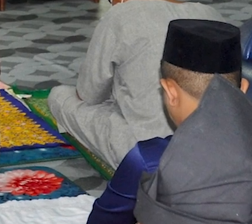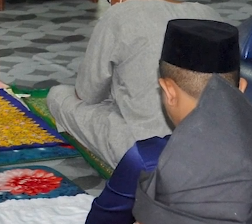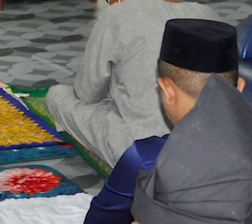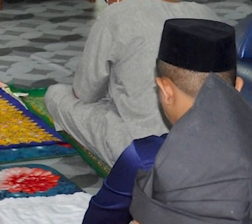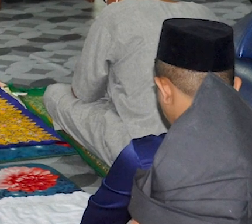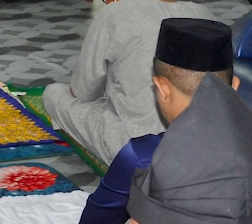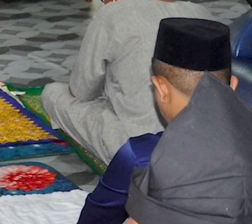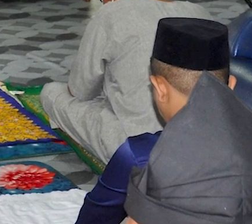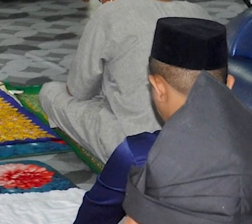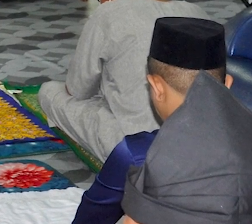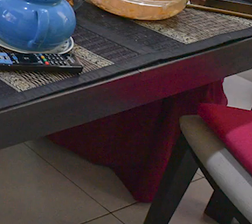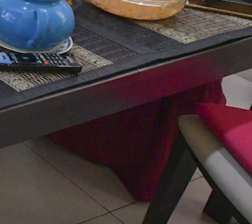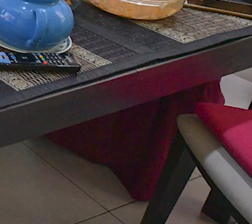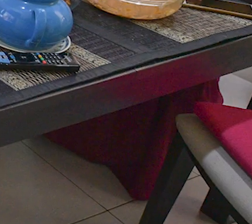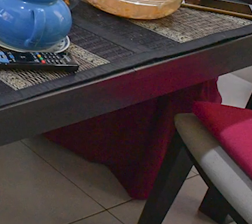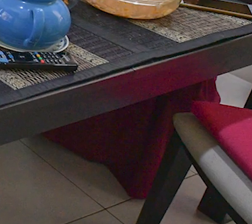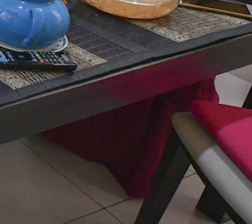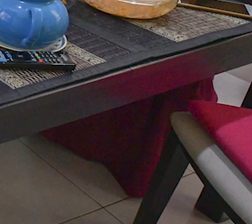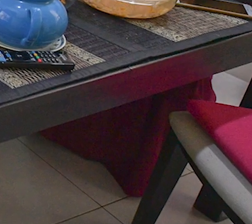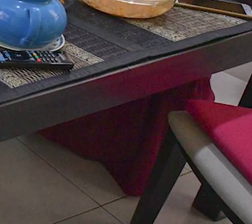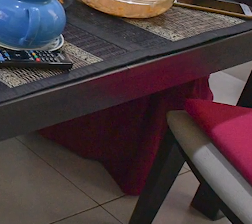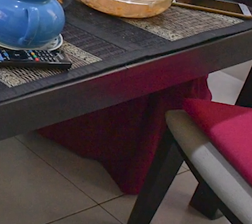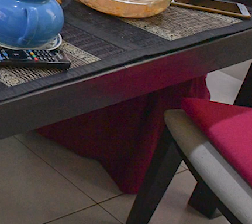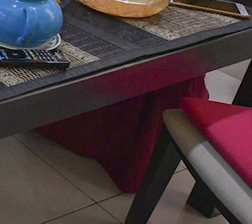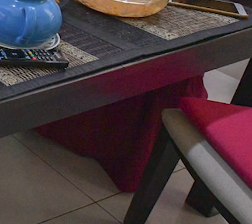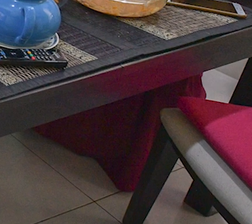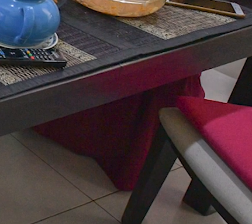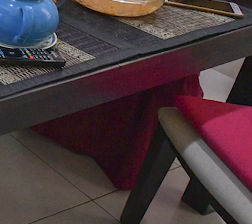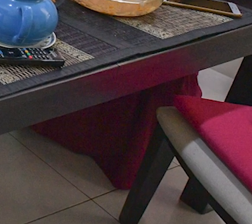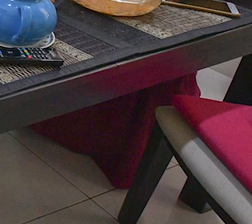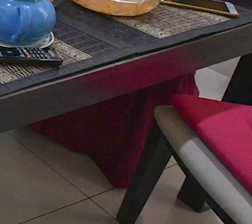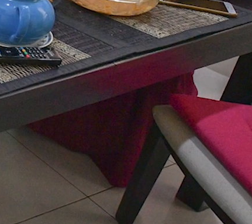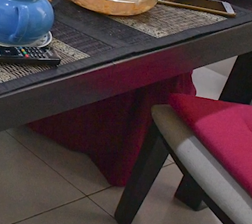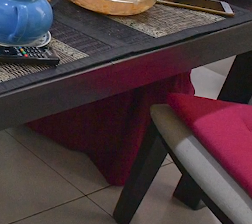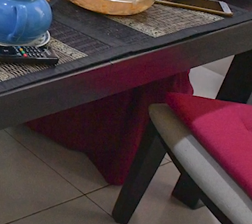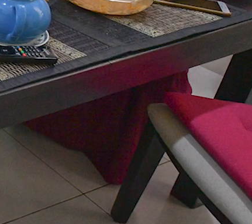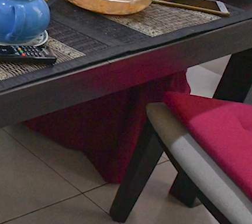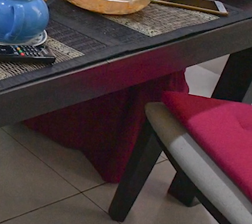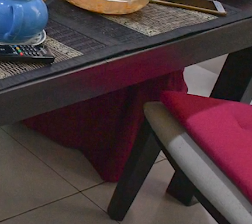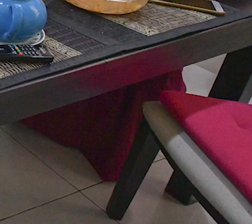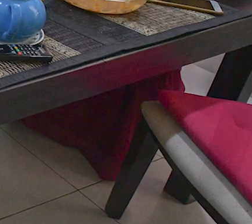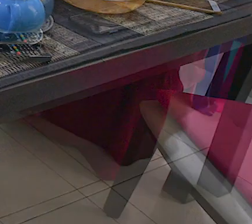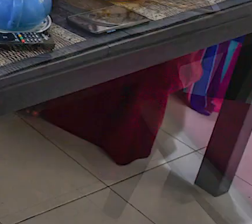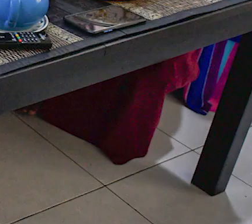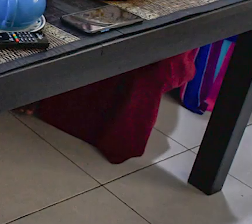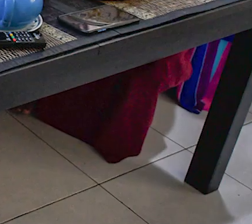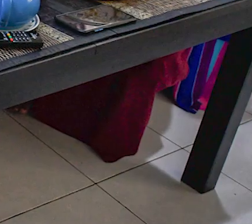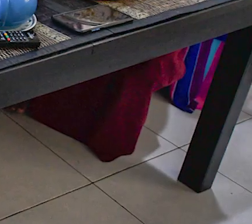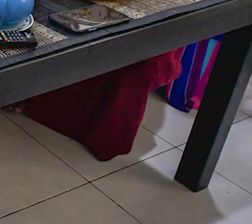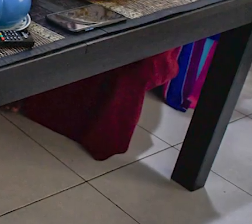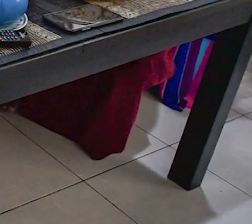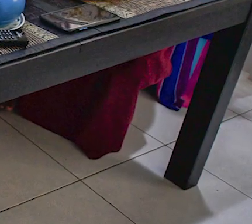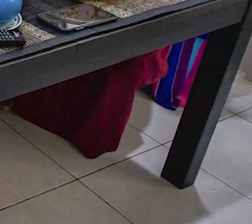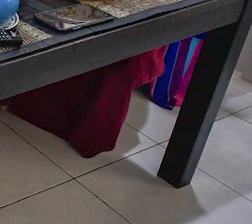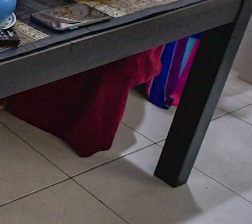ramai di dalam satu makanya seperti saja tadi Lebih ramai Hai yang berada di dalam rumah dengan